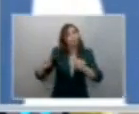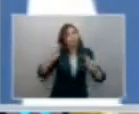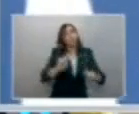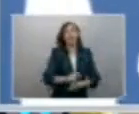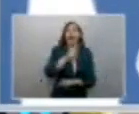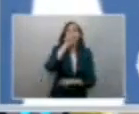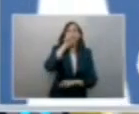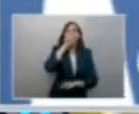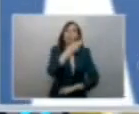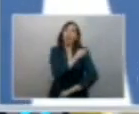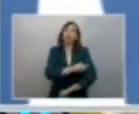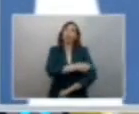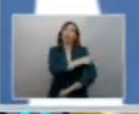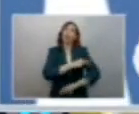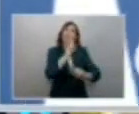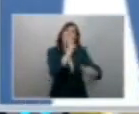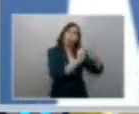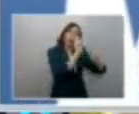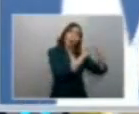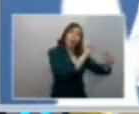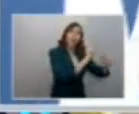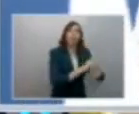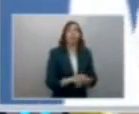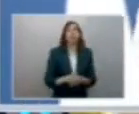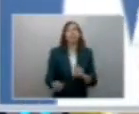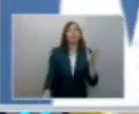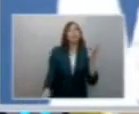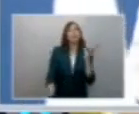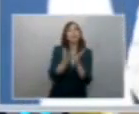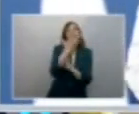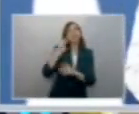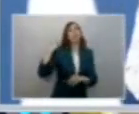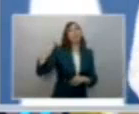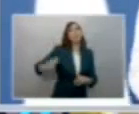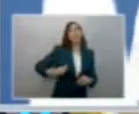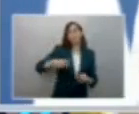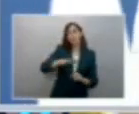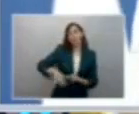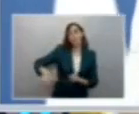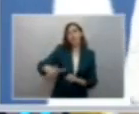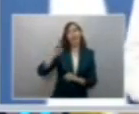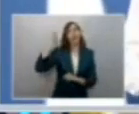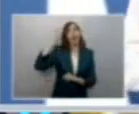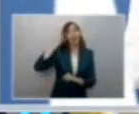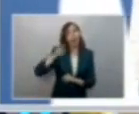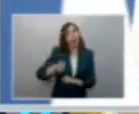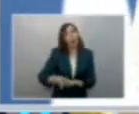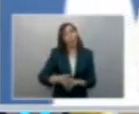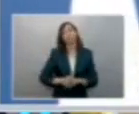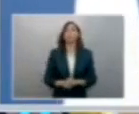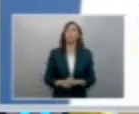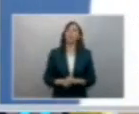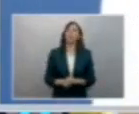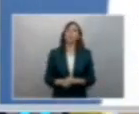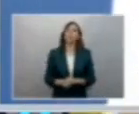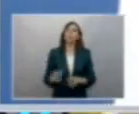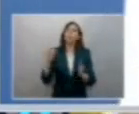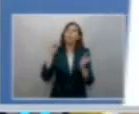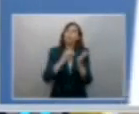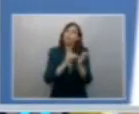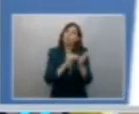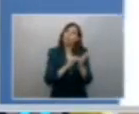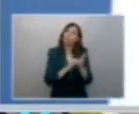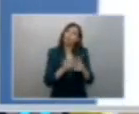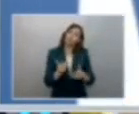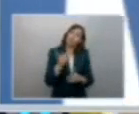στους πληστηριασμούς, να μην επικεντρώνεται σε όλα όσα απασχολούν τη μέση ελληνική οικογένεια και το μέσο ελληνικό νοικοκυριό